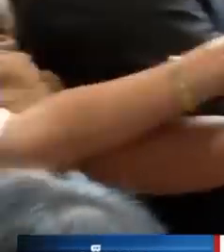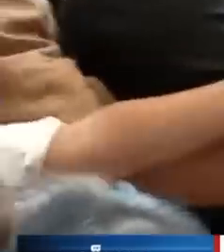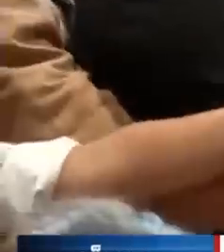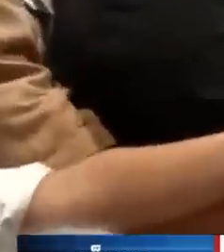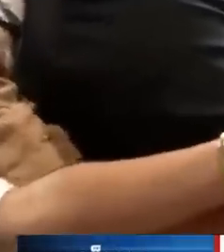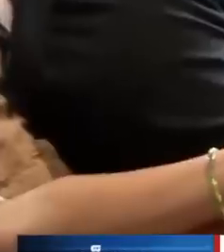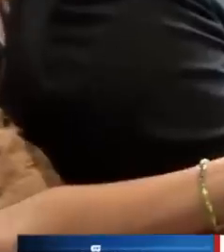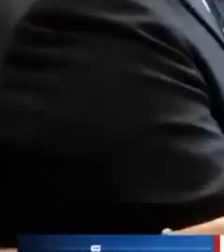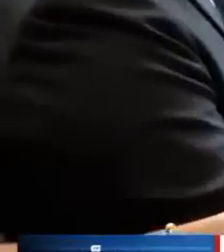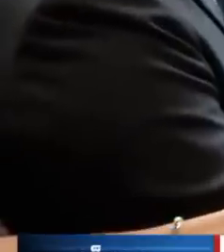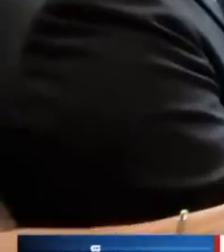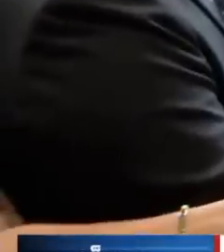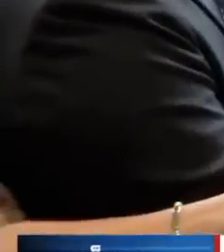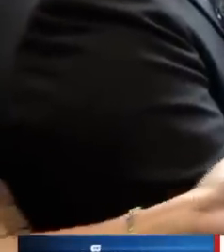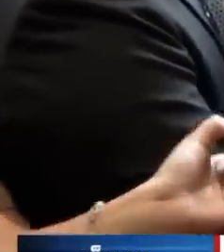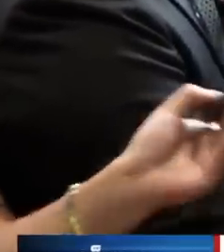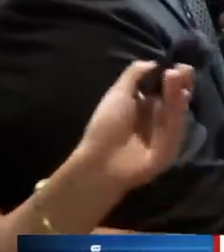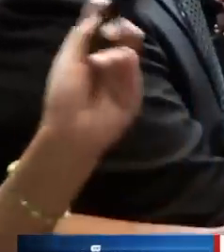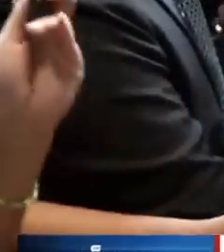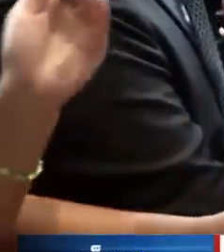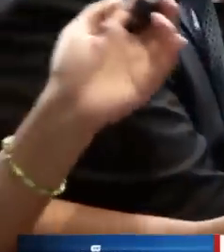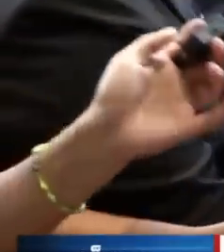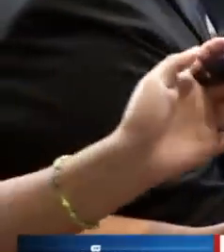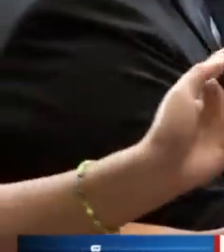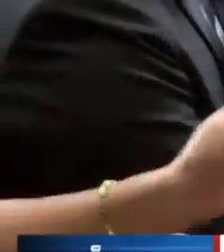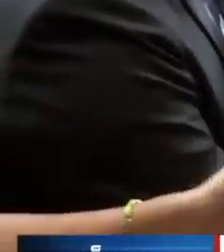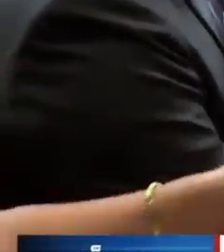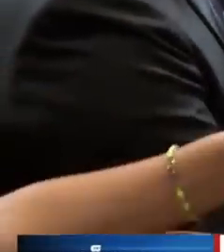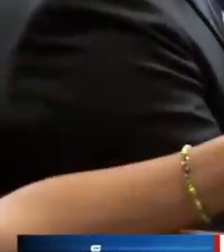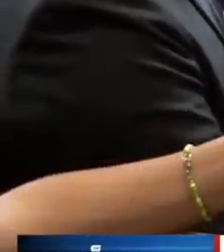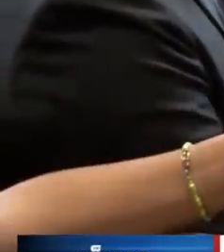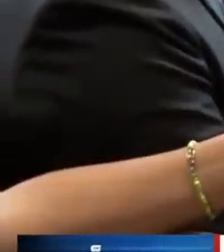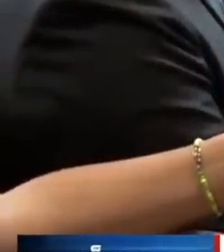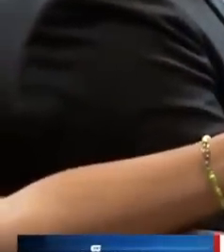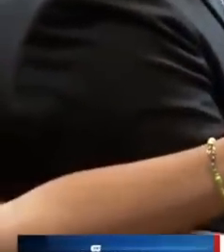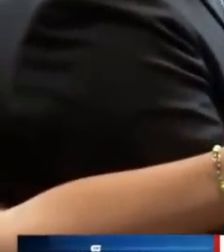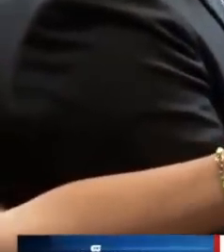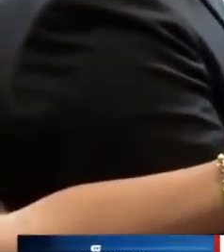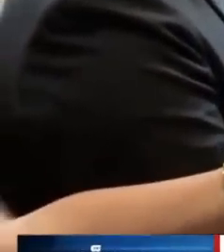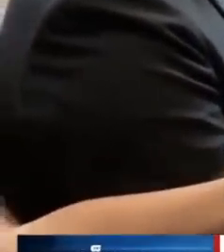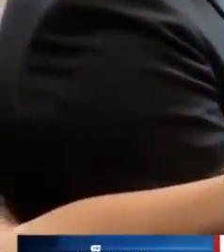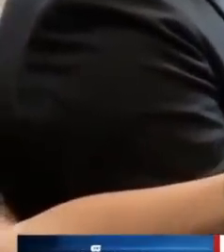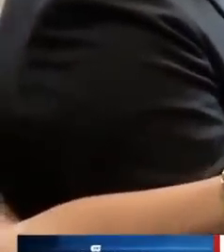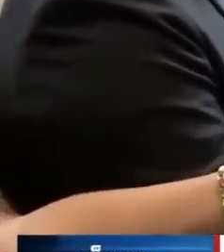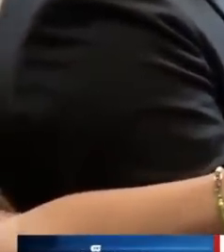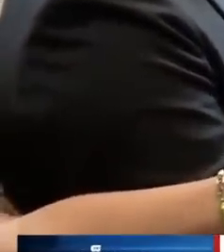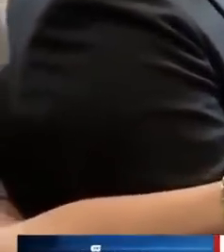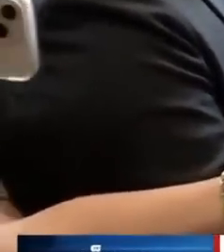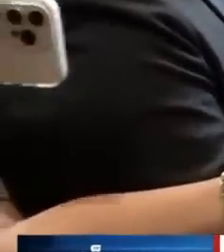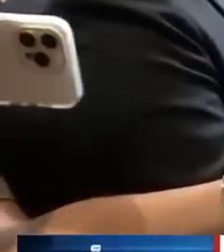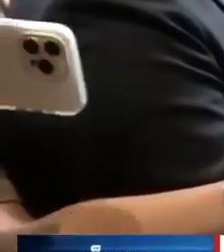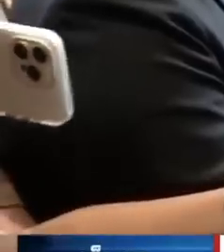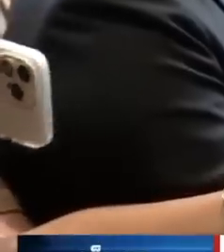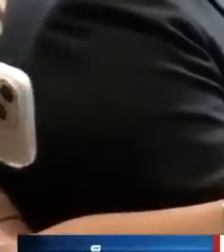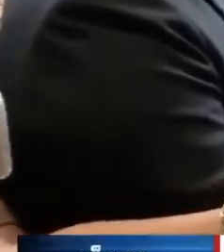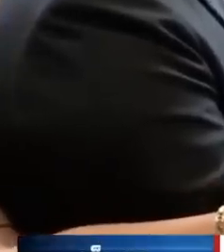ในสภาแล้วก็ขอความร่วมมือส.ส.ทุกคนให้ร่วมทำงานเพื่อประโยชน์ของประเทศเพื่อสถาบันพระมหากษัตริย์ที่เป็นสถาบันซึ่งประชาช